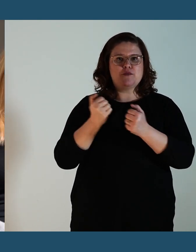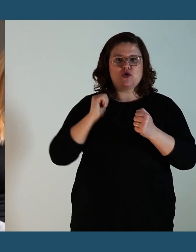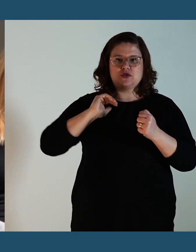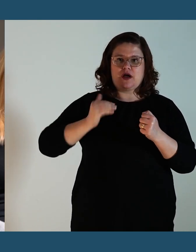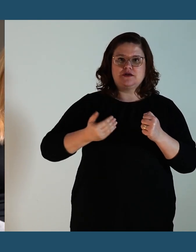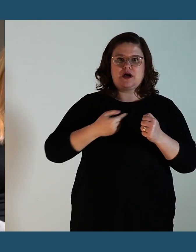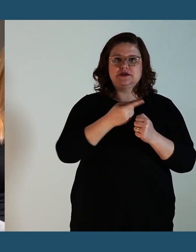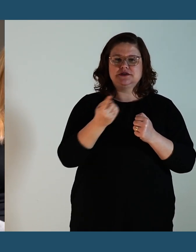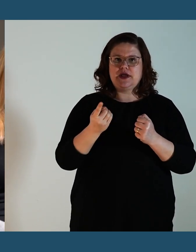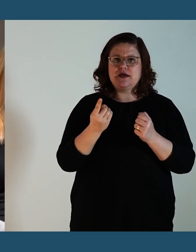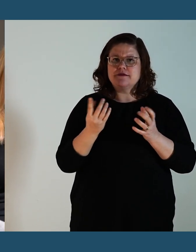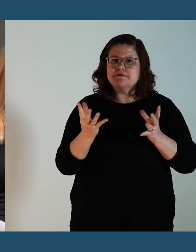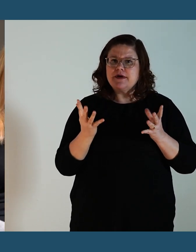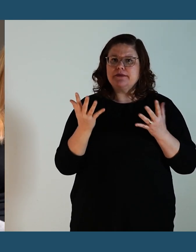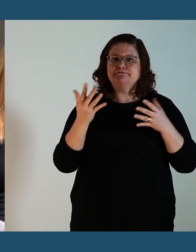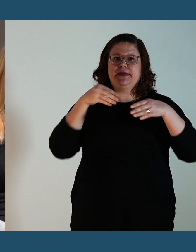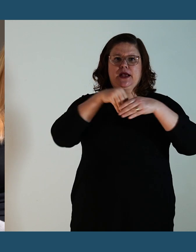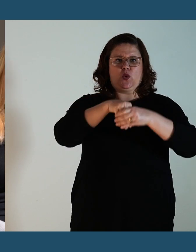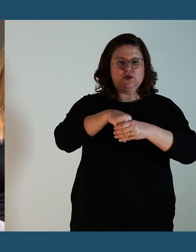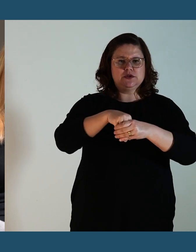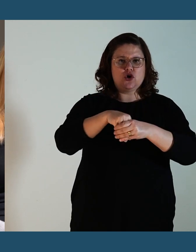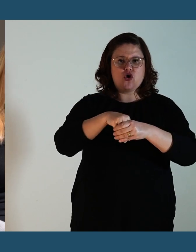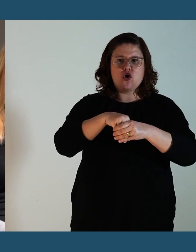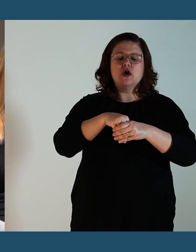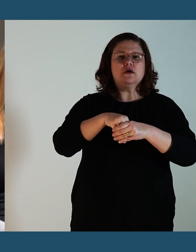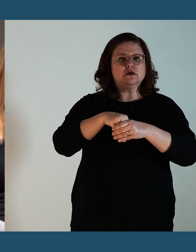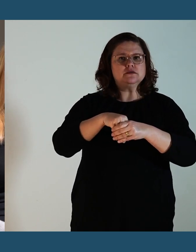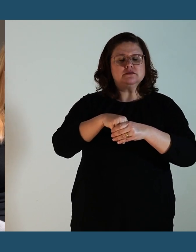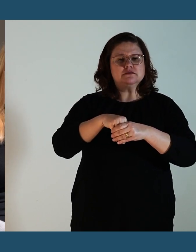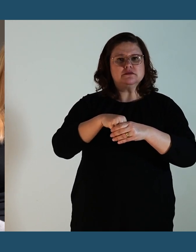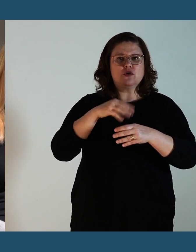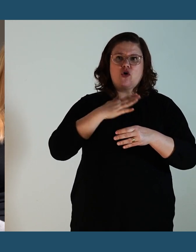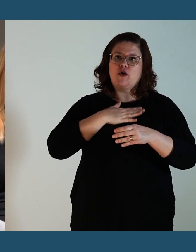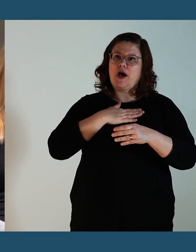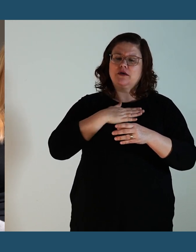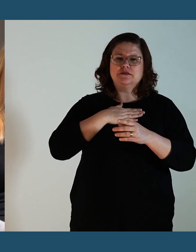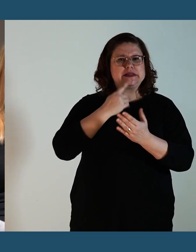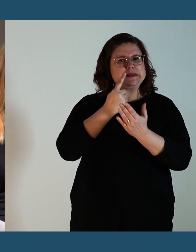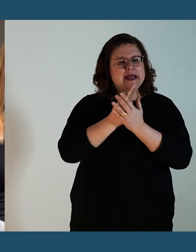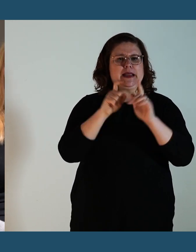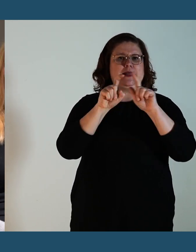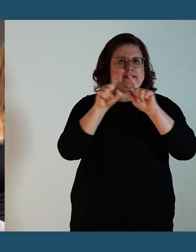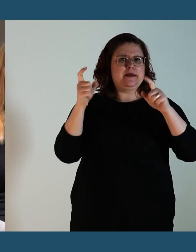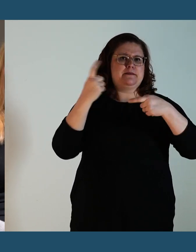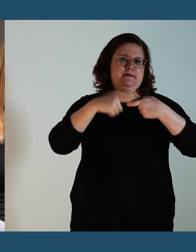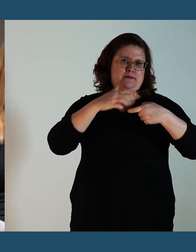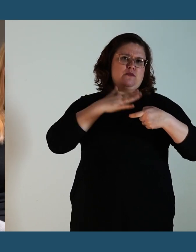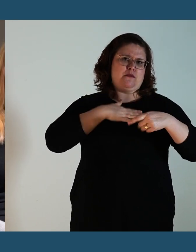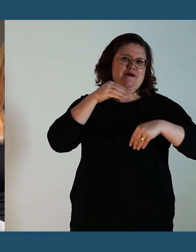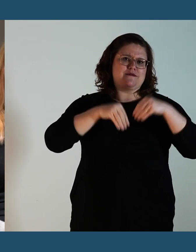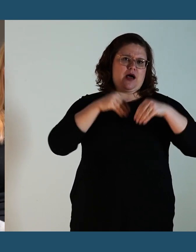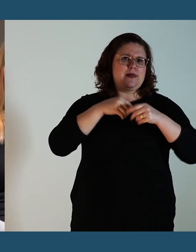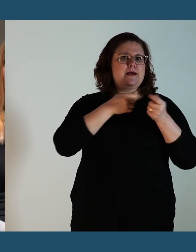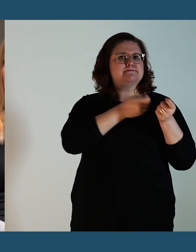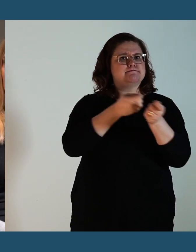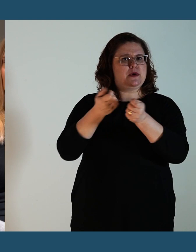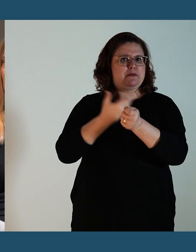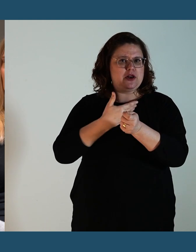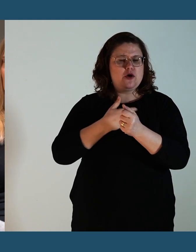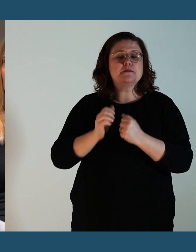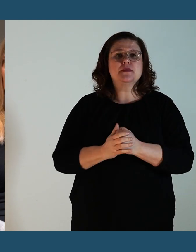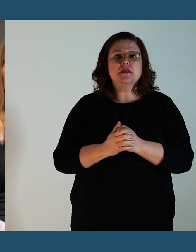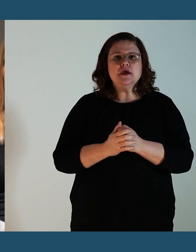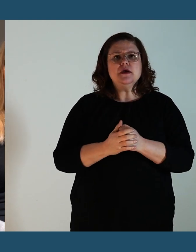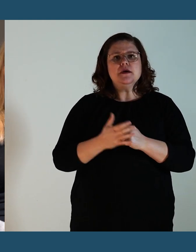maahanmuuttajanaisten inkluusio niin on yksi mun tämmöisiä kärkiteemoja vaaleissa. Ja mä